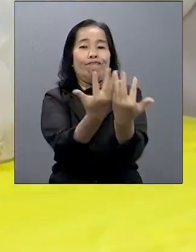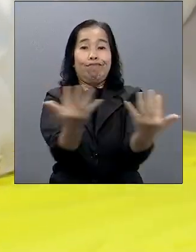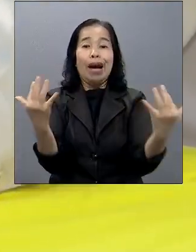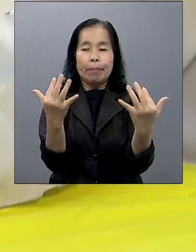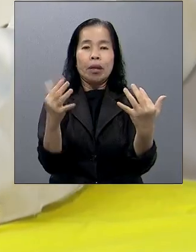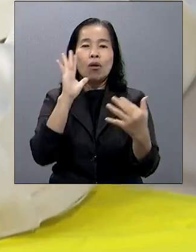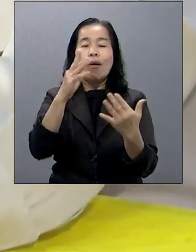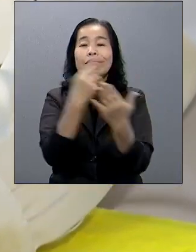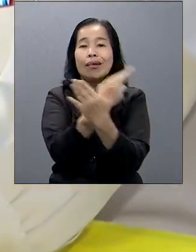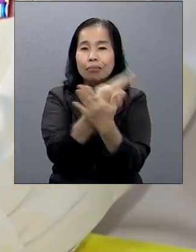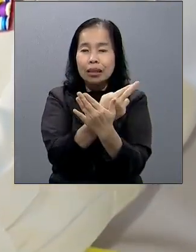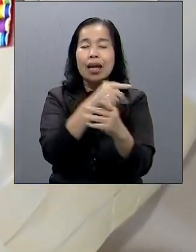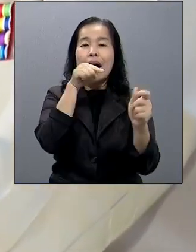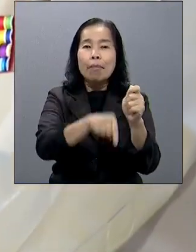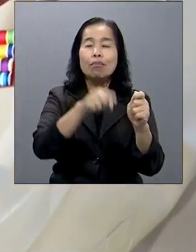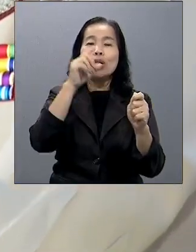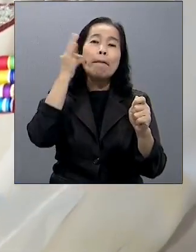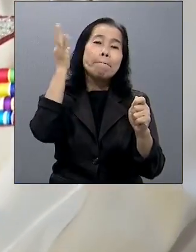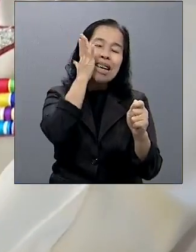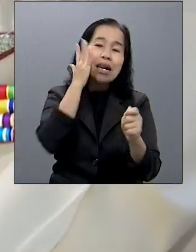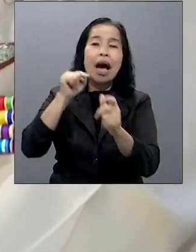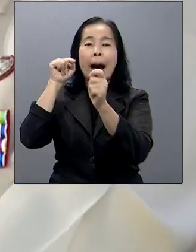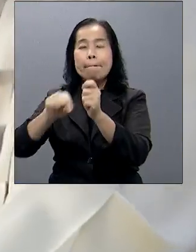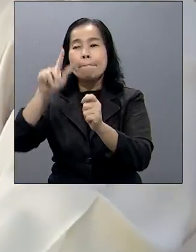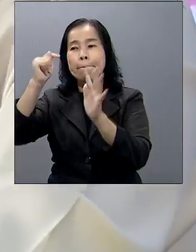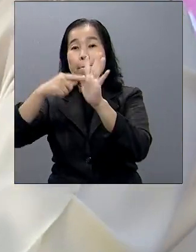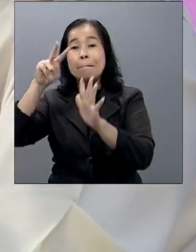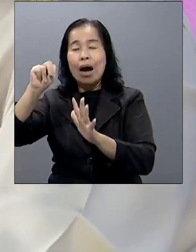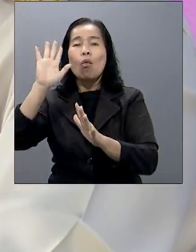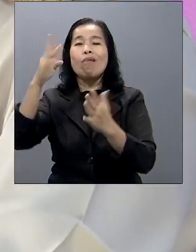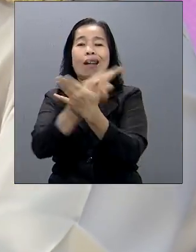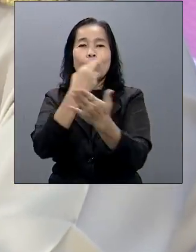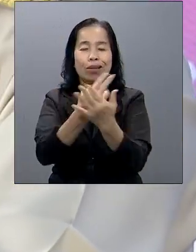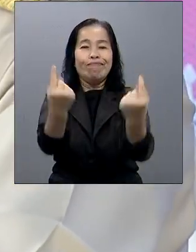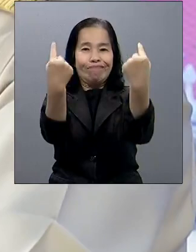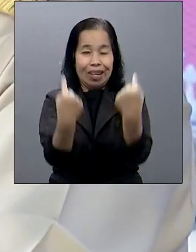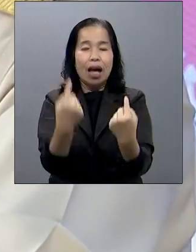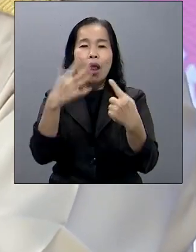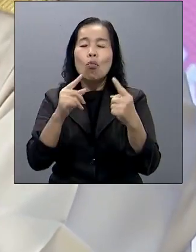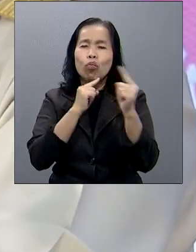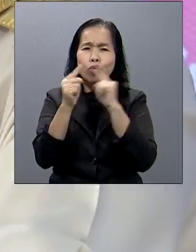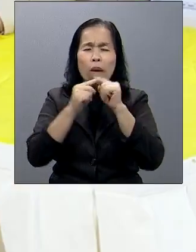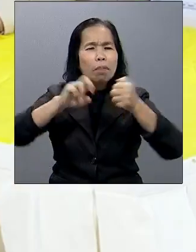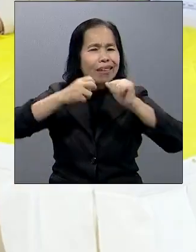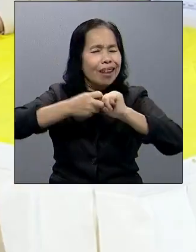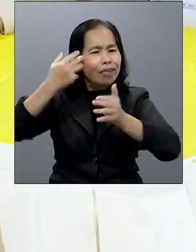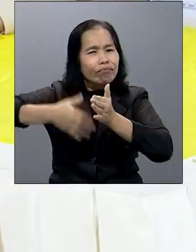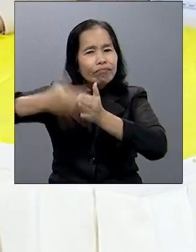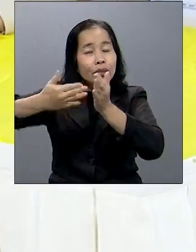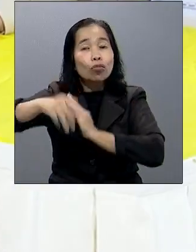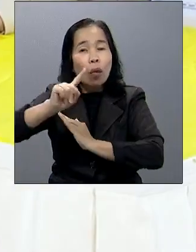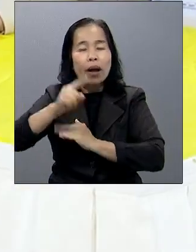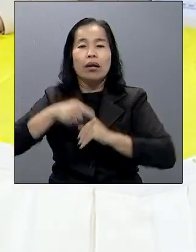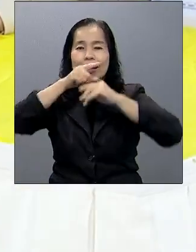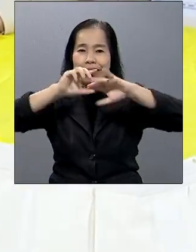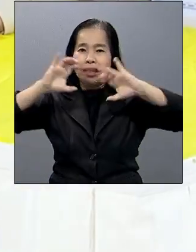พึ่งและตำบลตะนาวสีที่จังหวัดราชบุรีเนี่ยมาร่วมพูดคุยค่ะว่าปัญหาที่มันเกิดขึ้นมันติดขัดอะไรยังไงและหน่วยงานภาครั